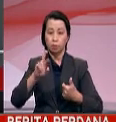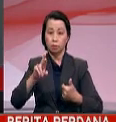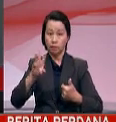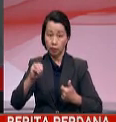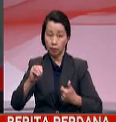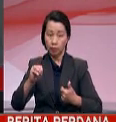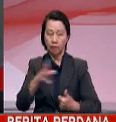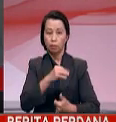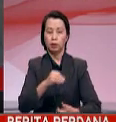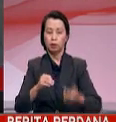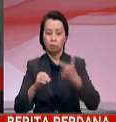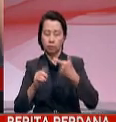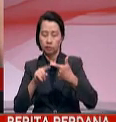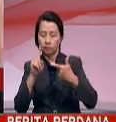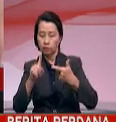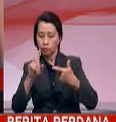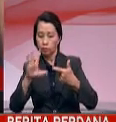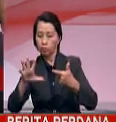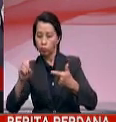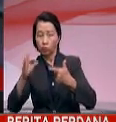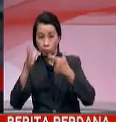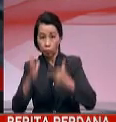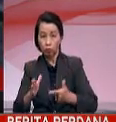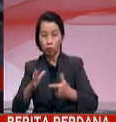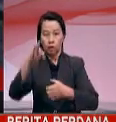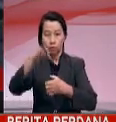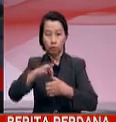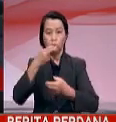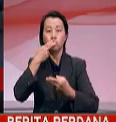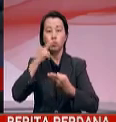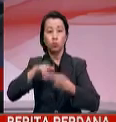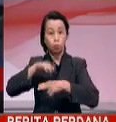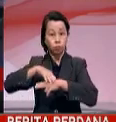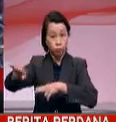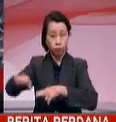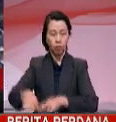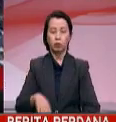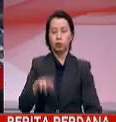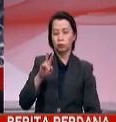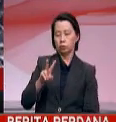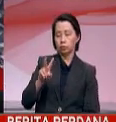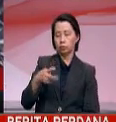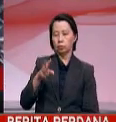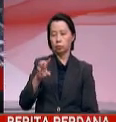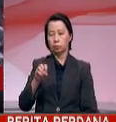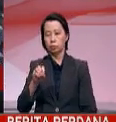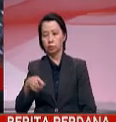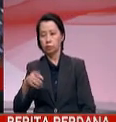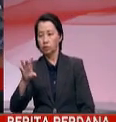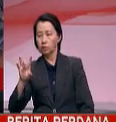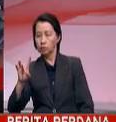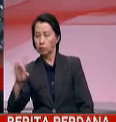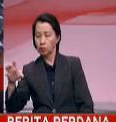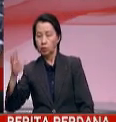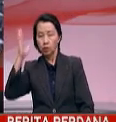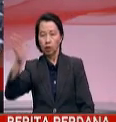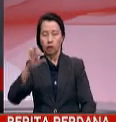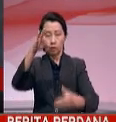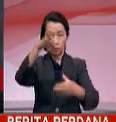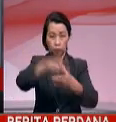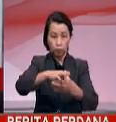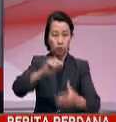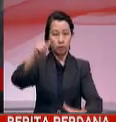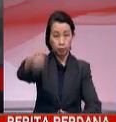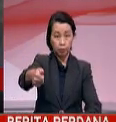PDRM. 156 orang lagi adalah pengundi pos. Baki 20,816 pengundi lagi akan mengundi